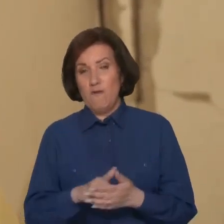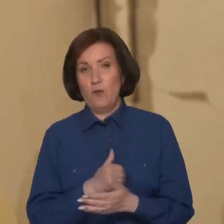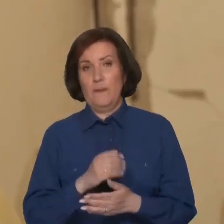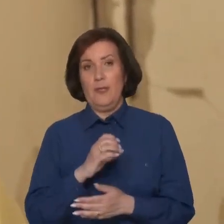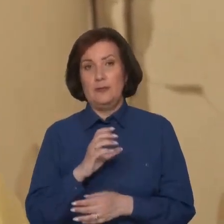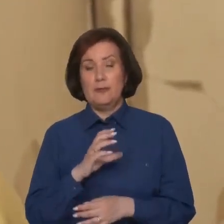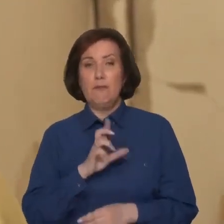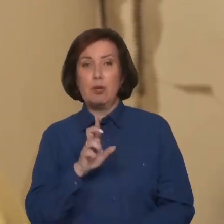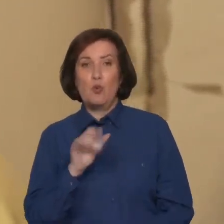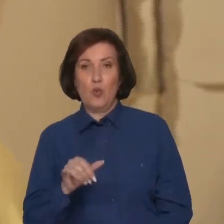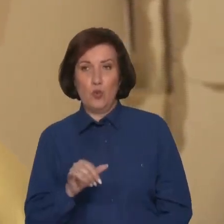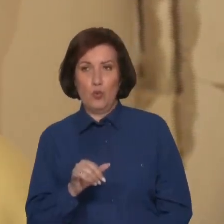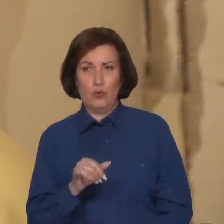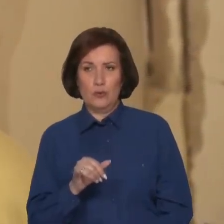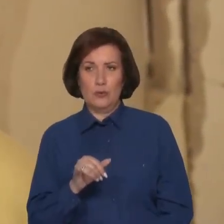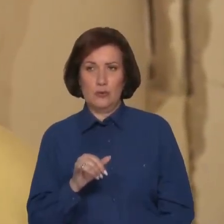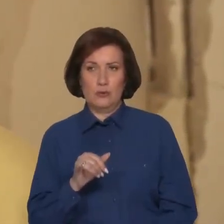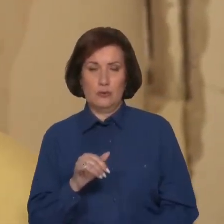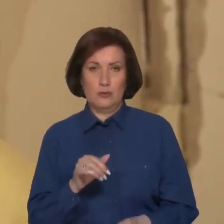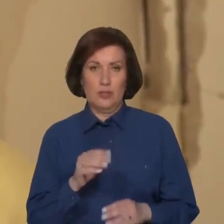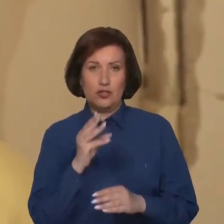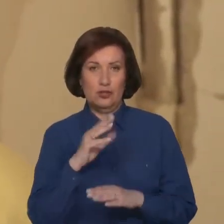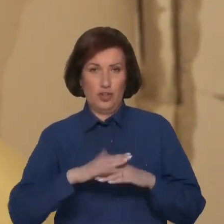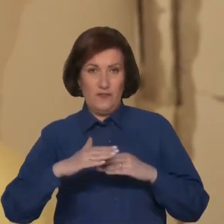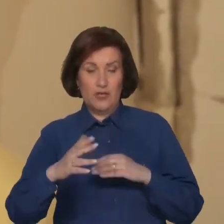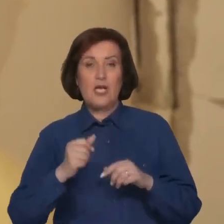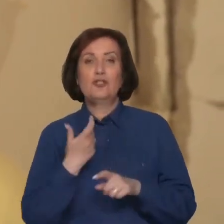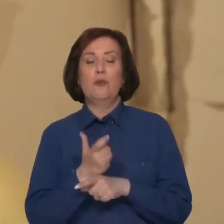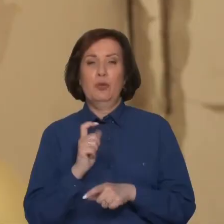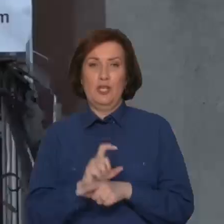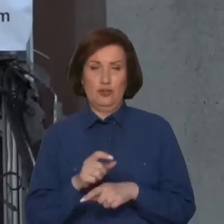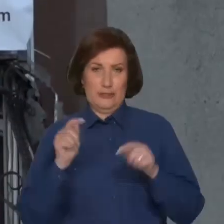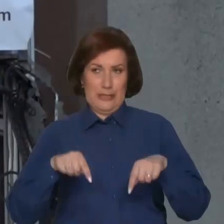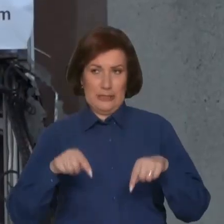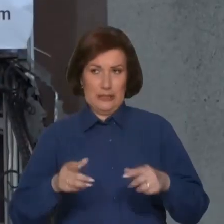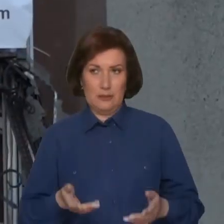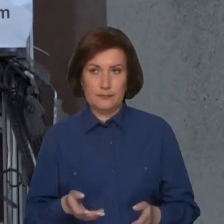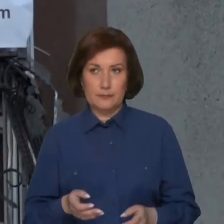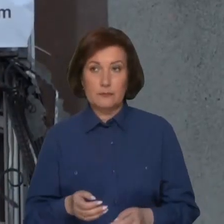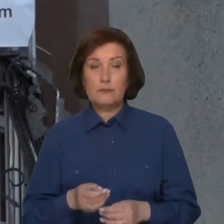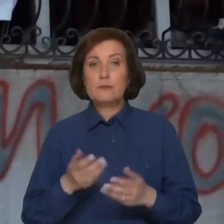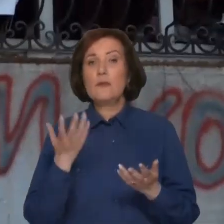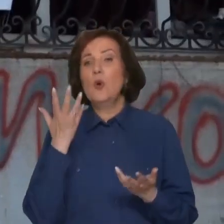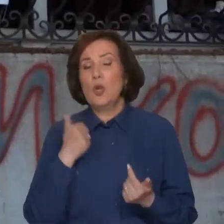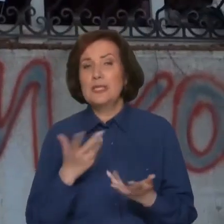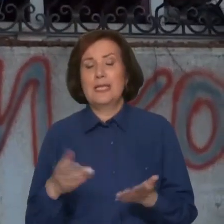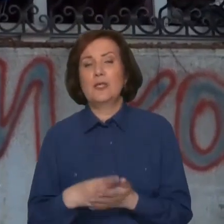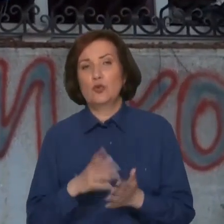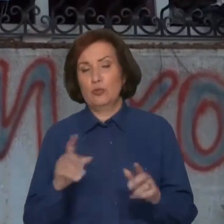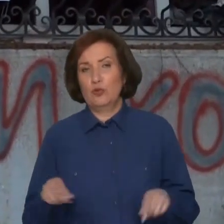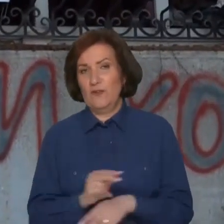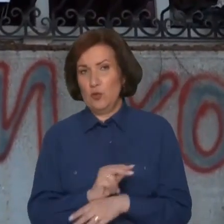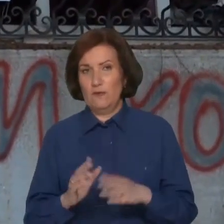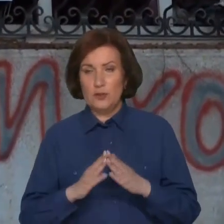з беушних, з бушного шифера, вона ще більше стала текти. Коли і за які кошти будуть